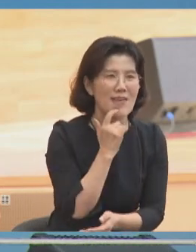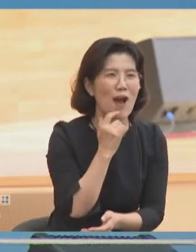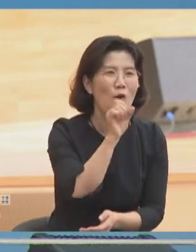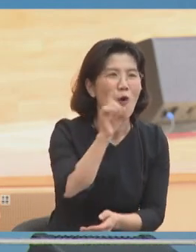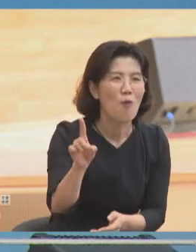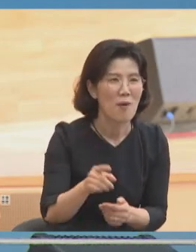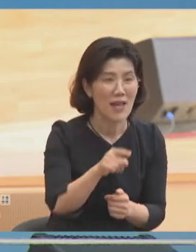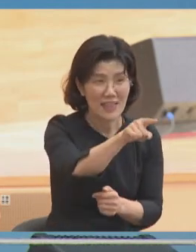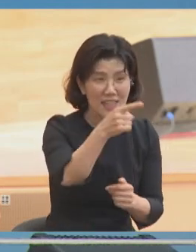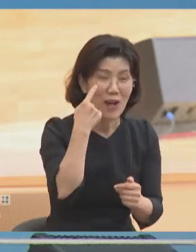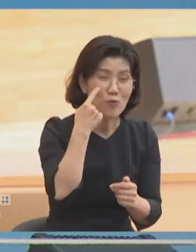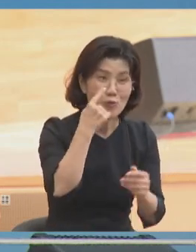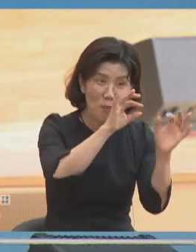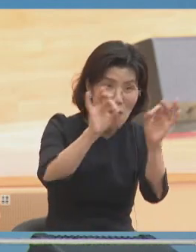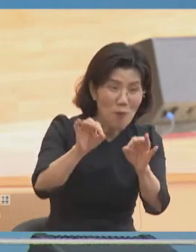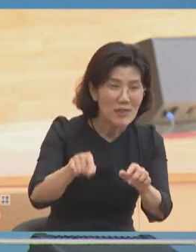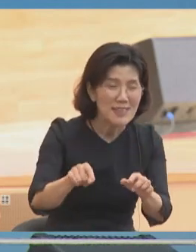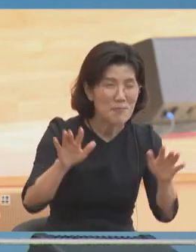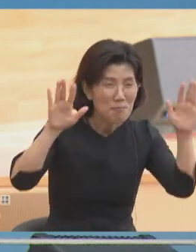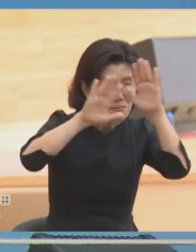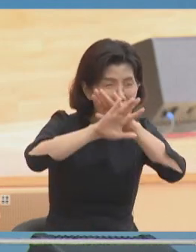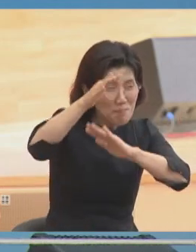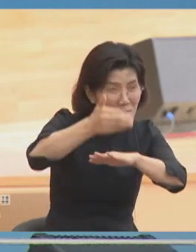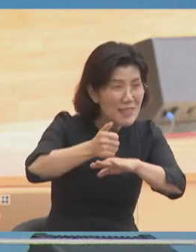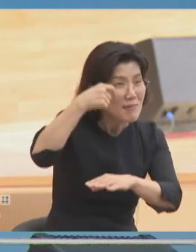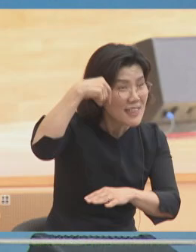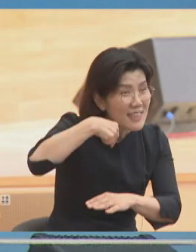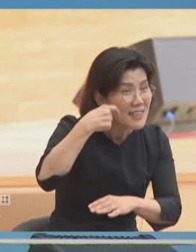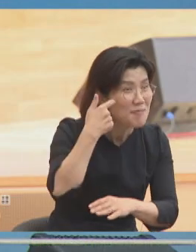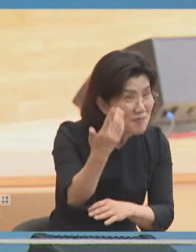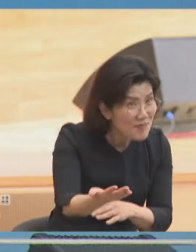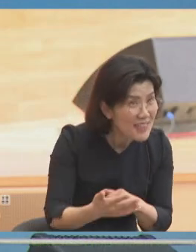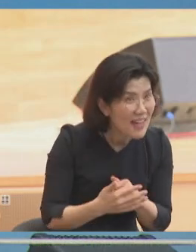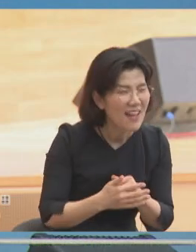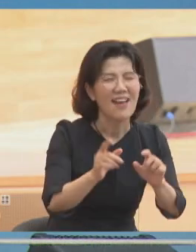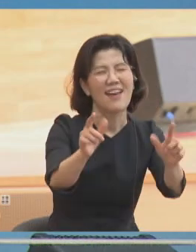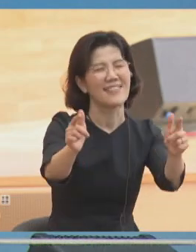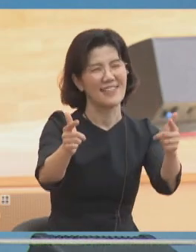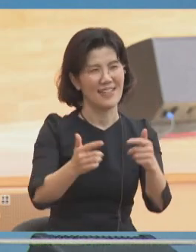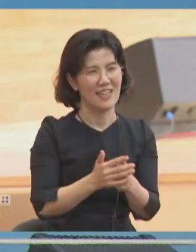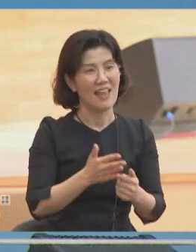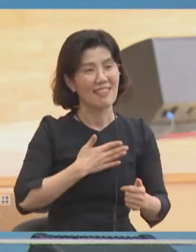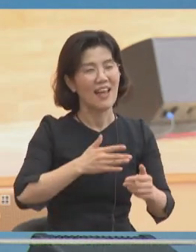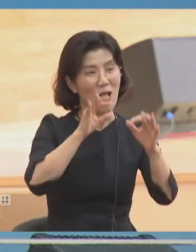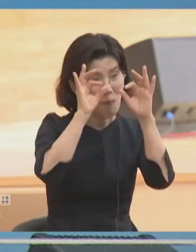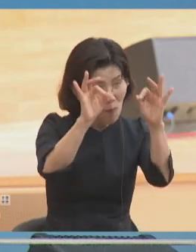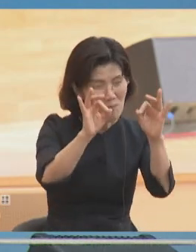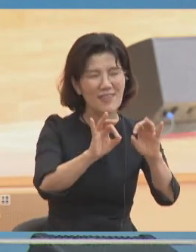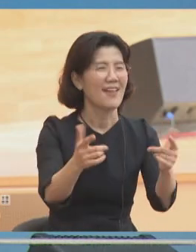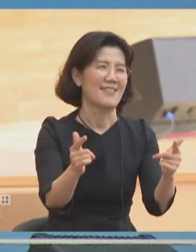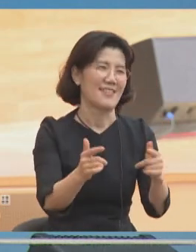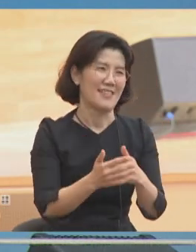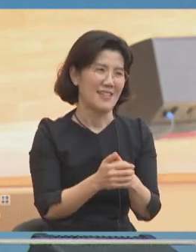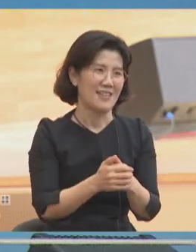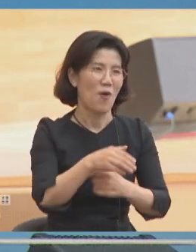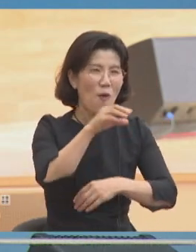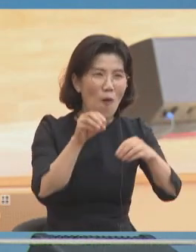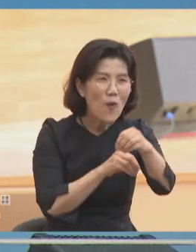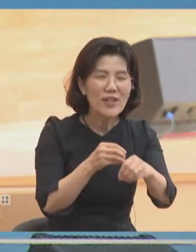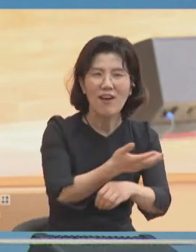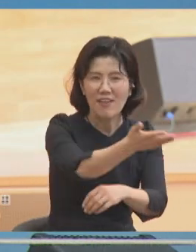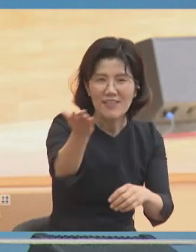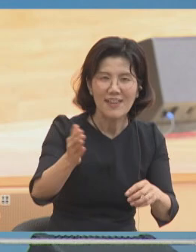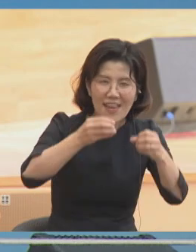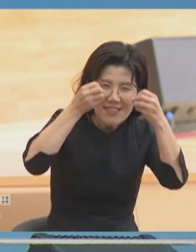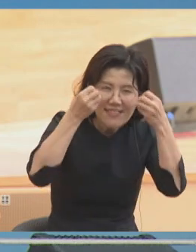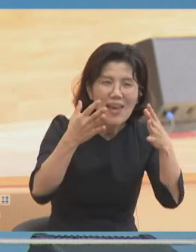눈이 보기에는 이밤이 끝처럼 보이지만 아니다 내가 보기에는 아니다 오히려 야곱 너에게